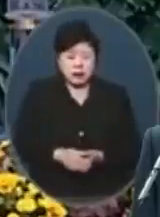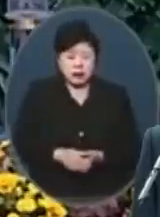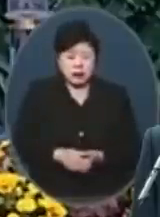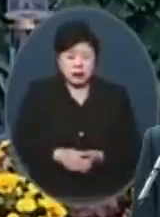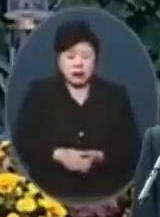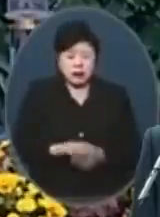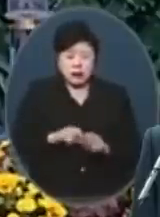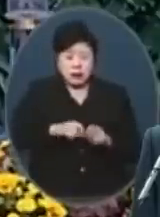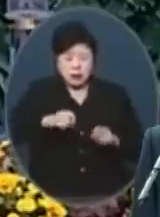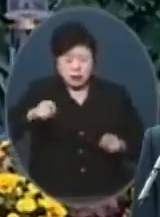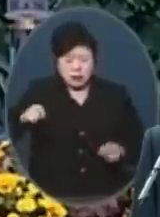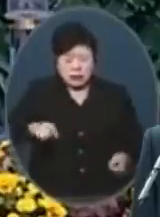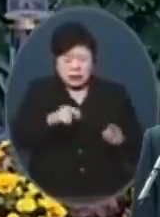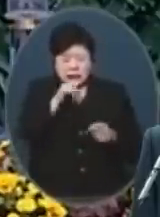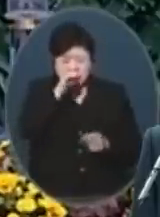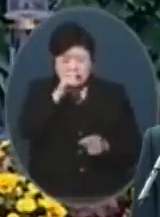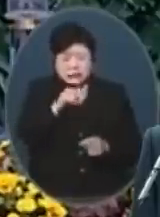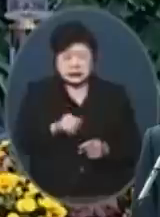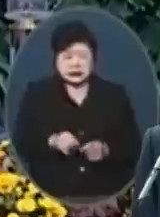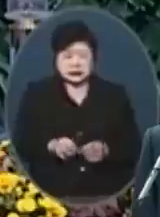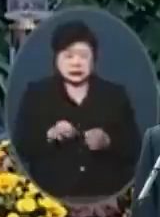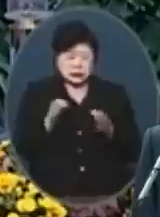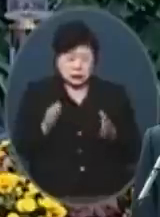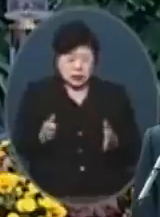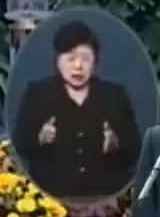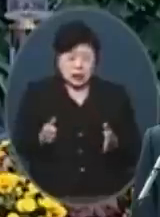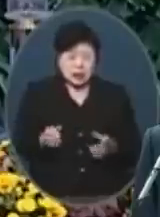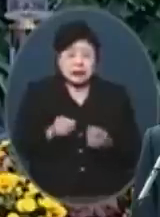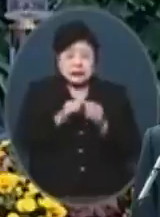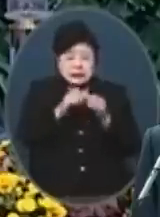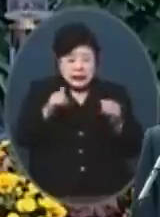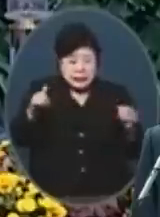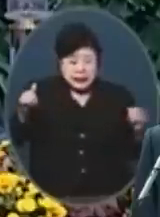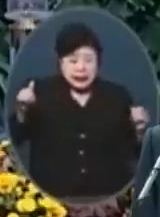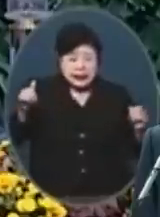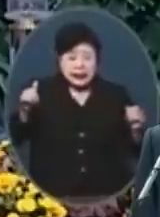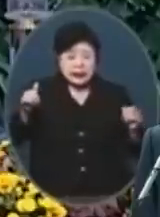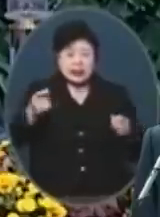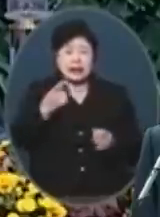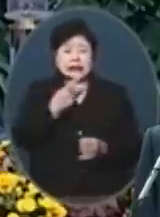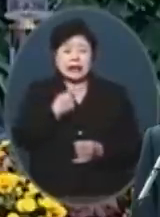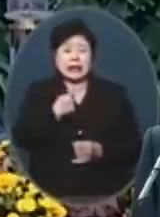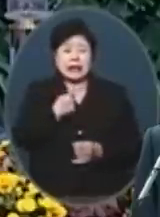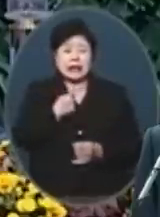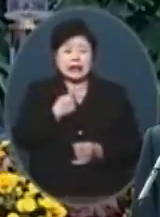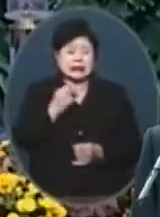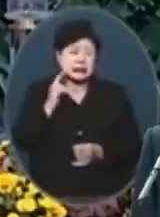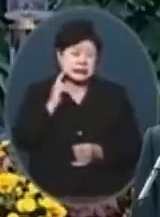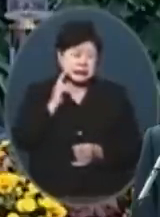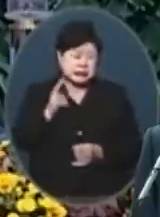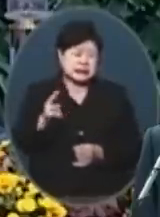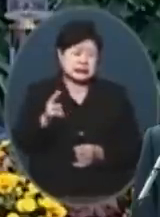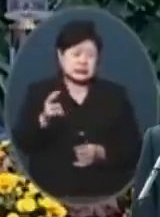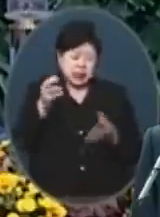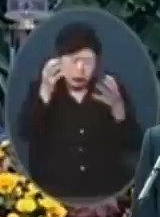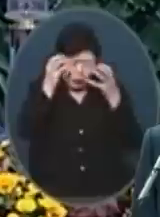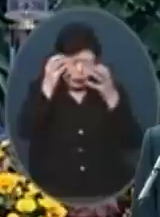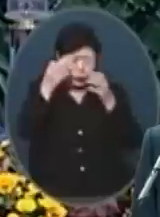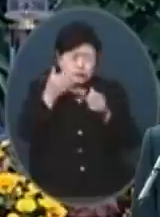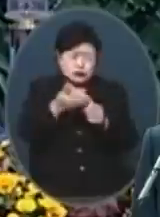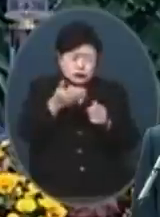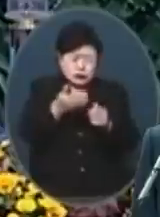오래 살아있는 상태에서 사람이 당할 수 있는 가장 극심한 고통을